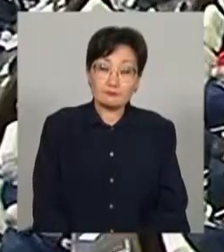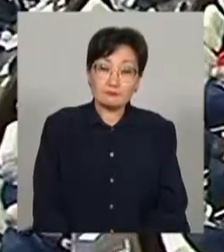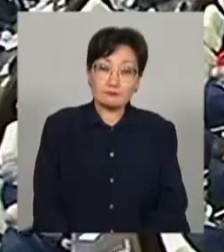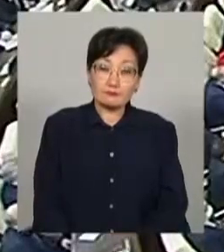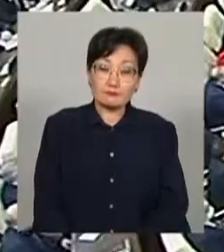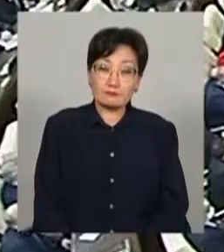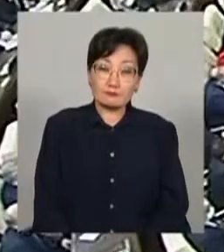президента